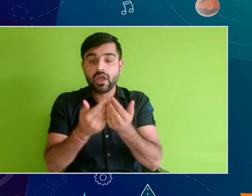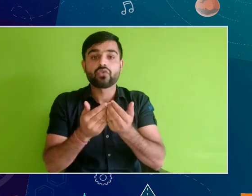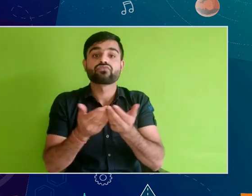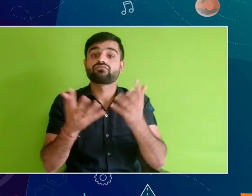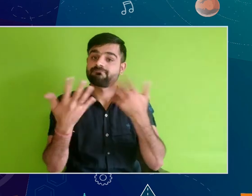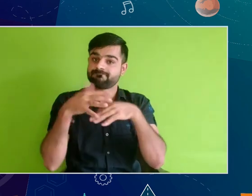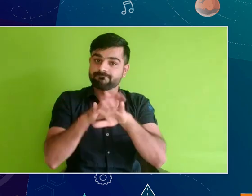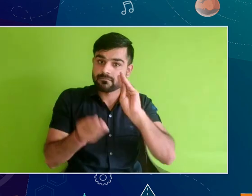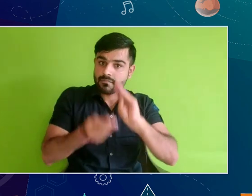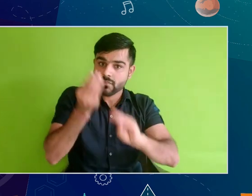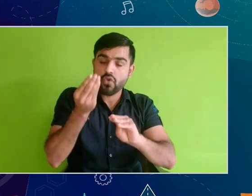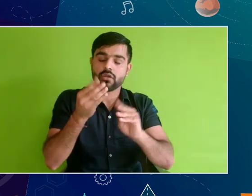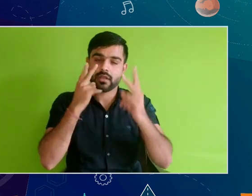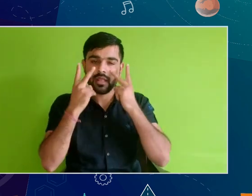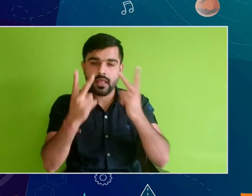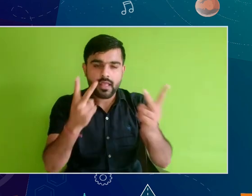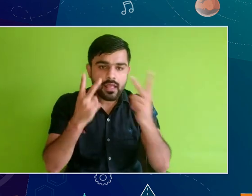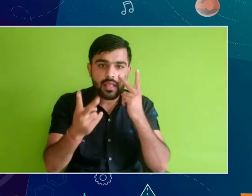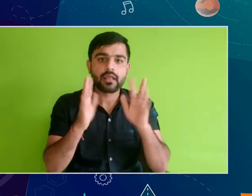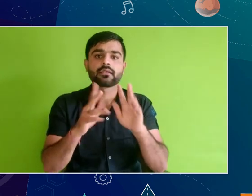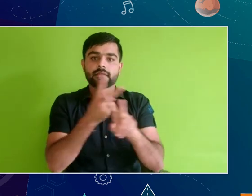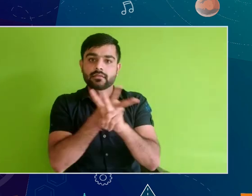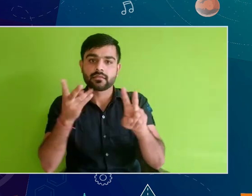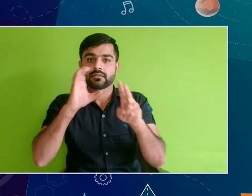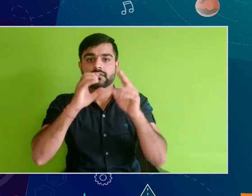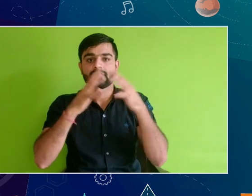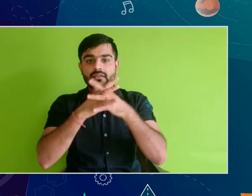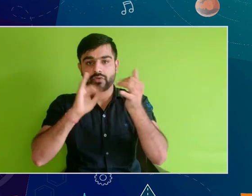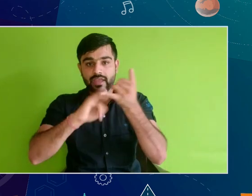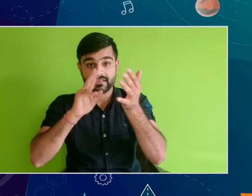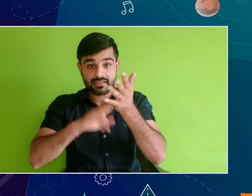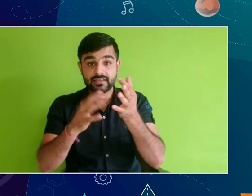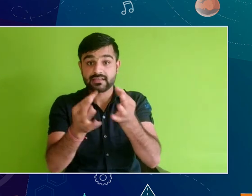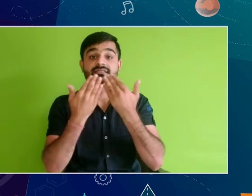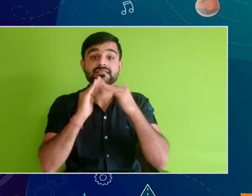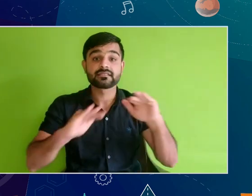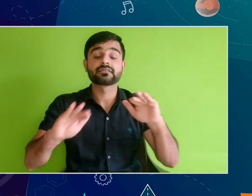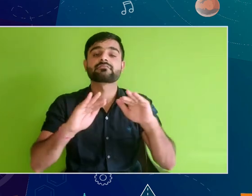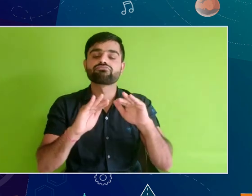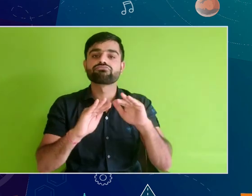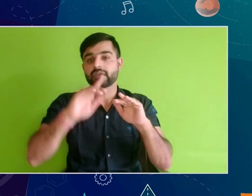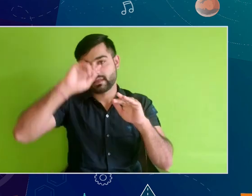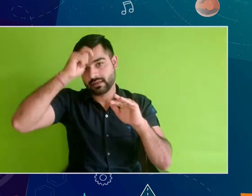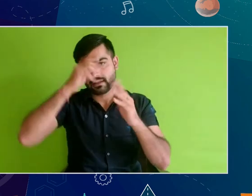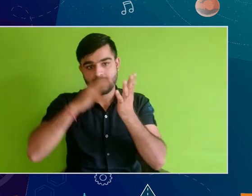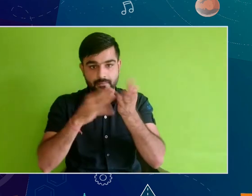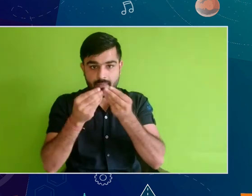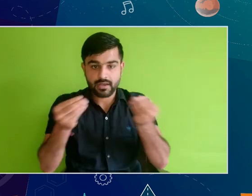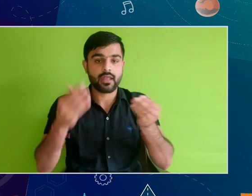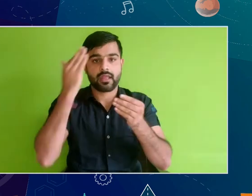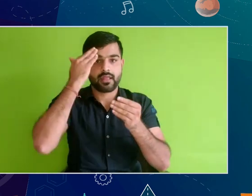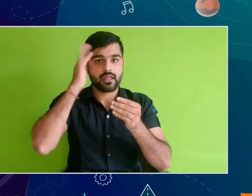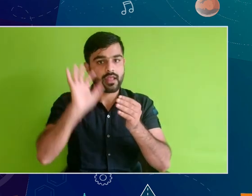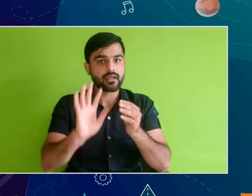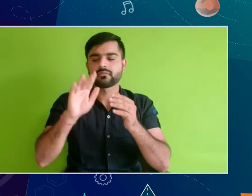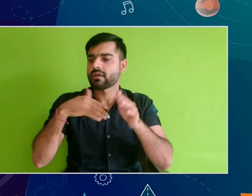ऑब्जर्वेशन ऑफ CWSN स्पेशल नीड्स चाइल्ड यू नो टूवर्ड्स दी वेस्ट मटेरियल्स, तो उनको भी तो मालूम चलना चाहिए, आई थिंक कहीं ना कहीं वो वाकिफ है, थोड़ा